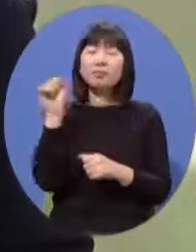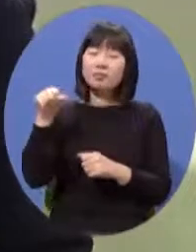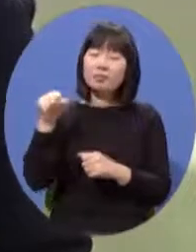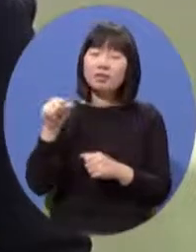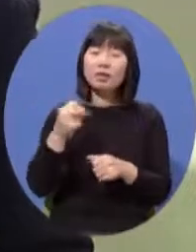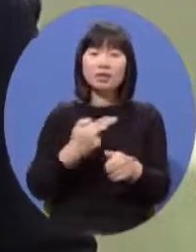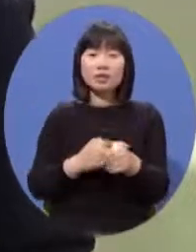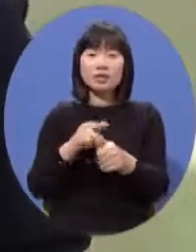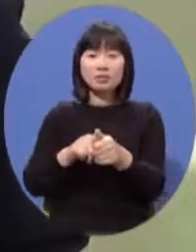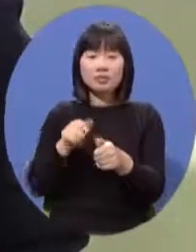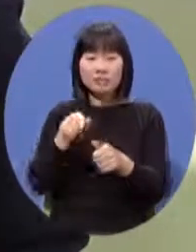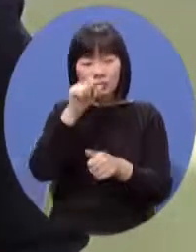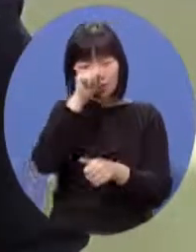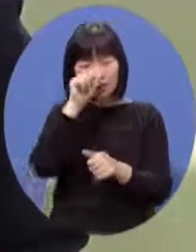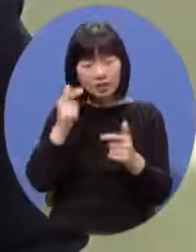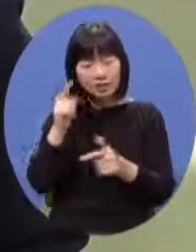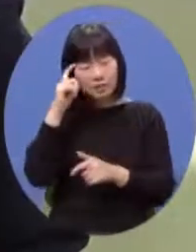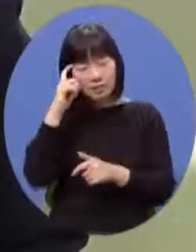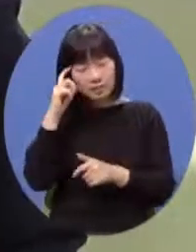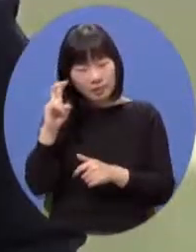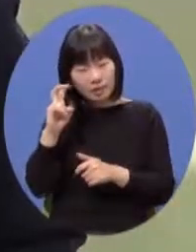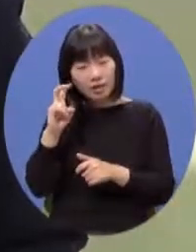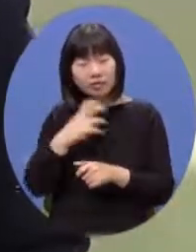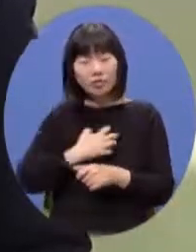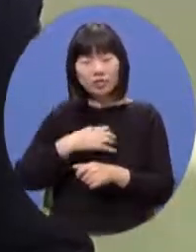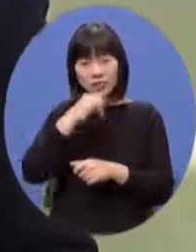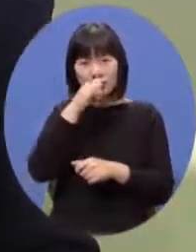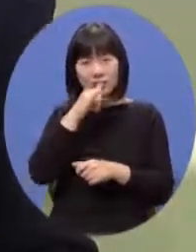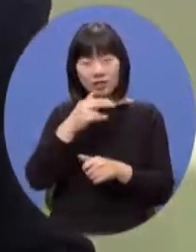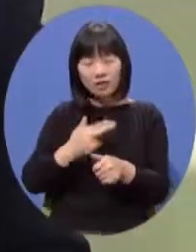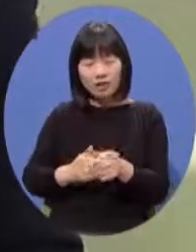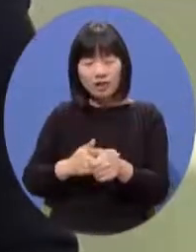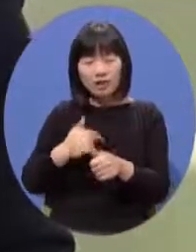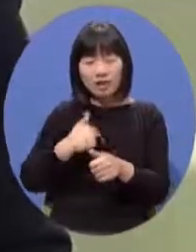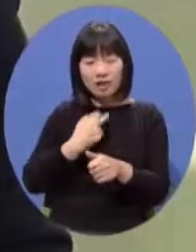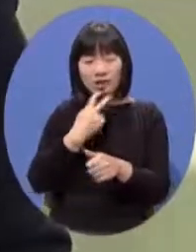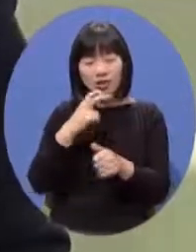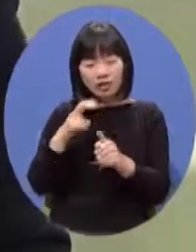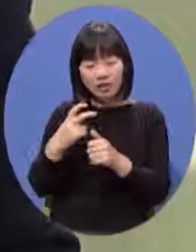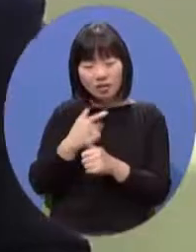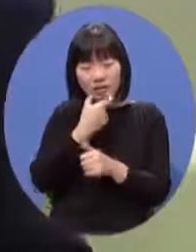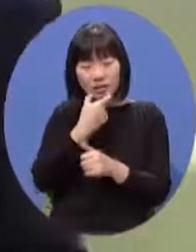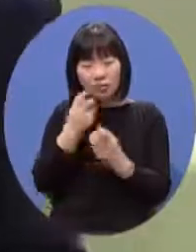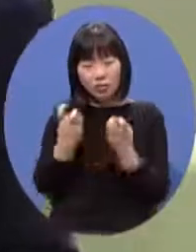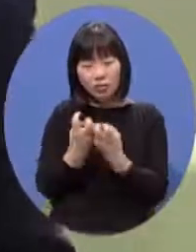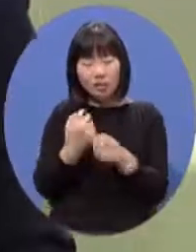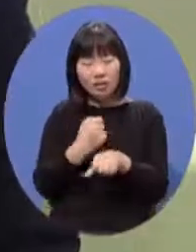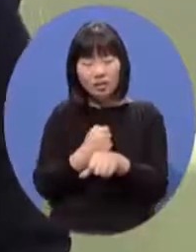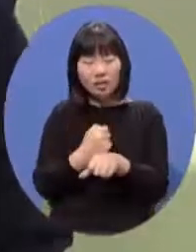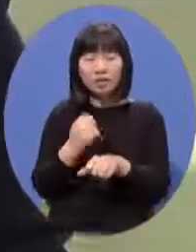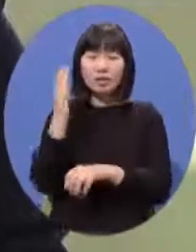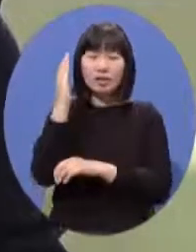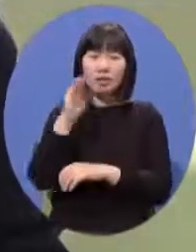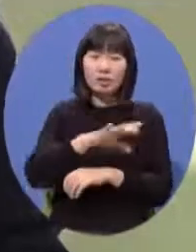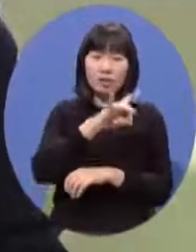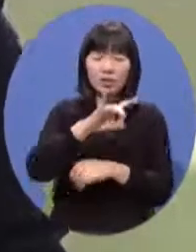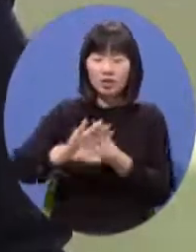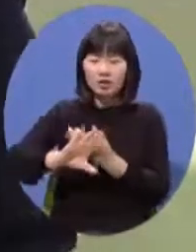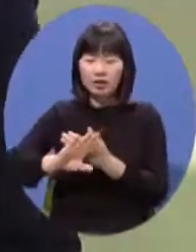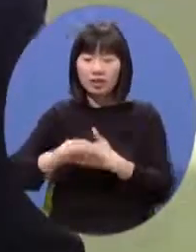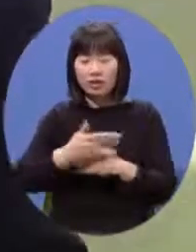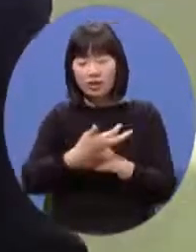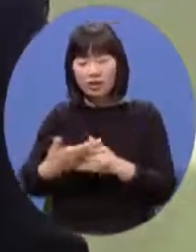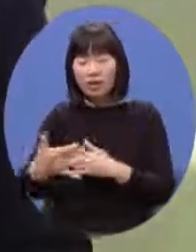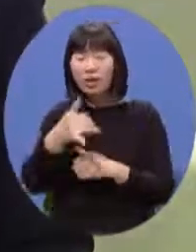그래서 선생님이 널 좋아하지 않을까 봐 걱정이 된 거야. 그럼 선생님 나 싫어하면 어떡하지? 얘기가 처음이랑 완전 다르게